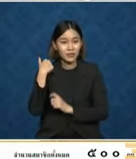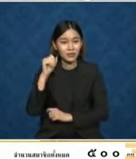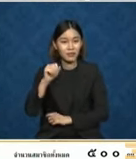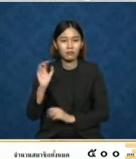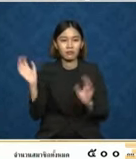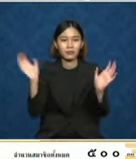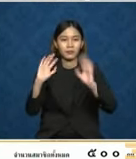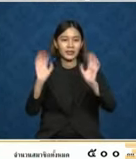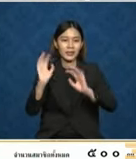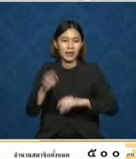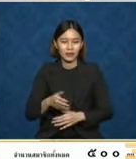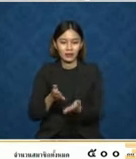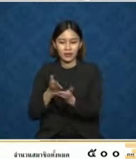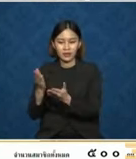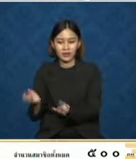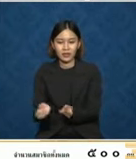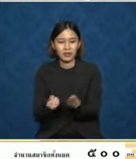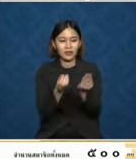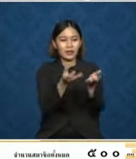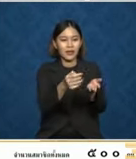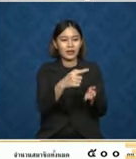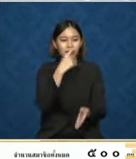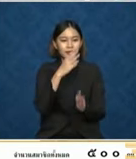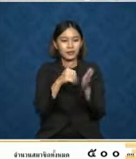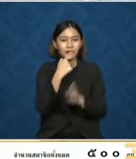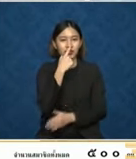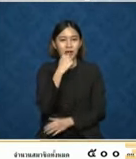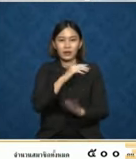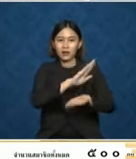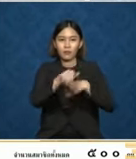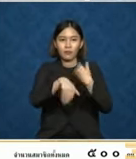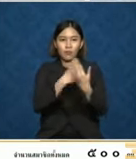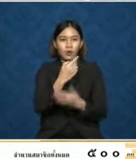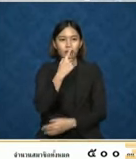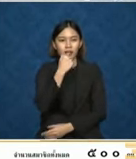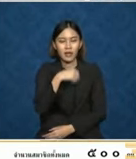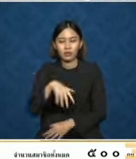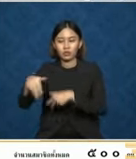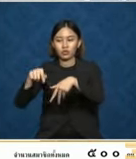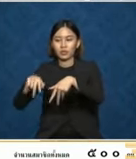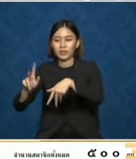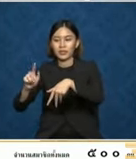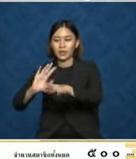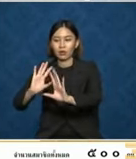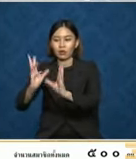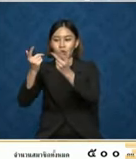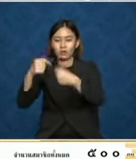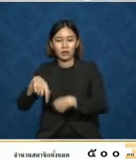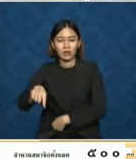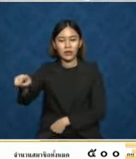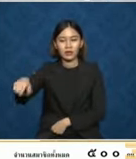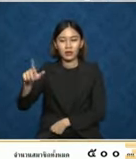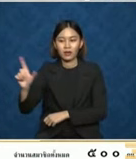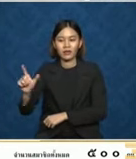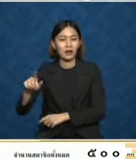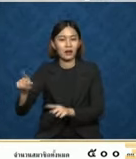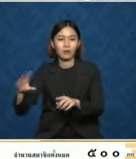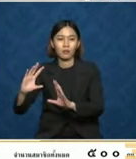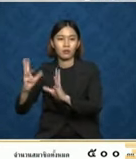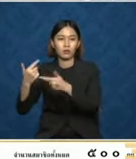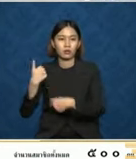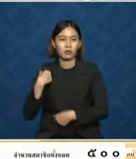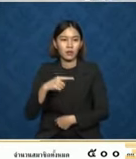ไม่ค่ะเขตให้สีแดงมาเลยกลายเป็นว่าชุมชนนี้อ่ะสีแดงหมดเลยอีกชุมชนนึงก็สีเขียวหมดเลยอีกชุมชนนึงก็สีเหลืองหมดเลยเราจะ